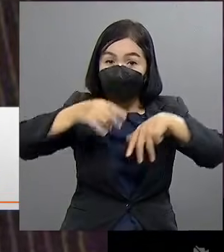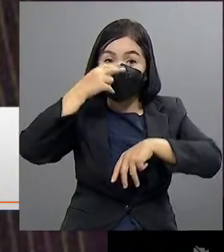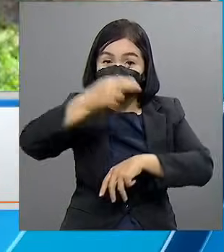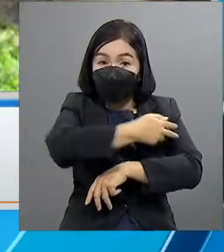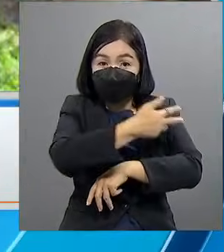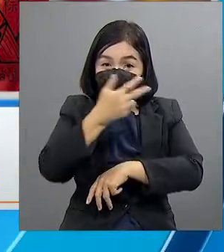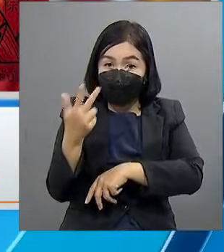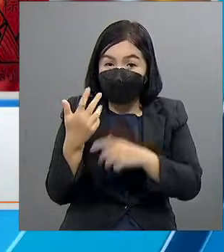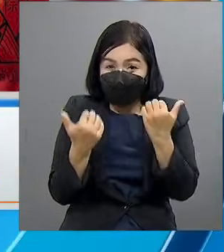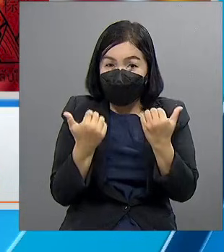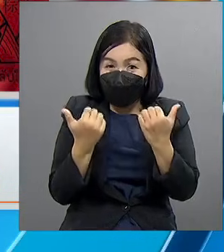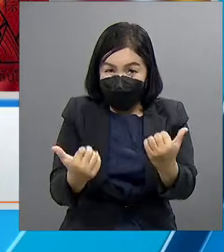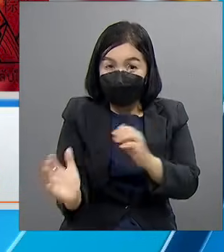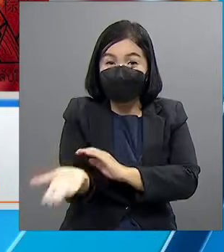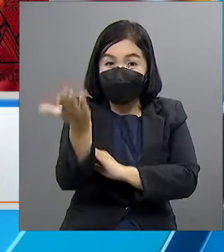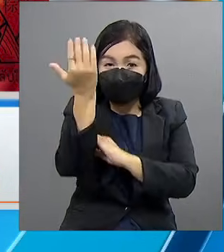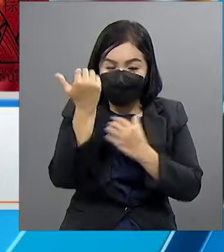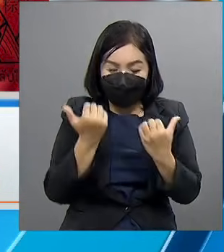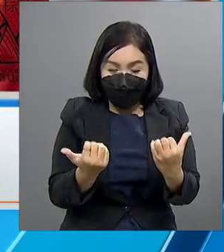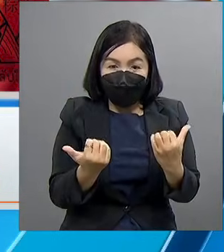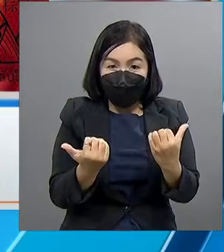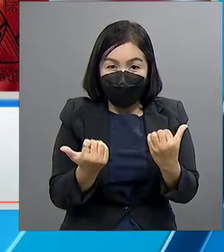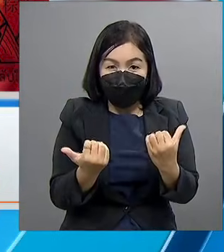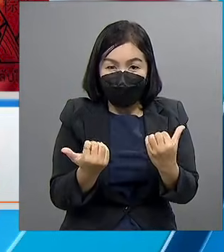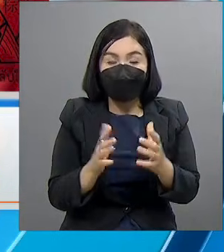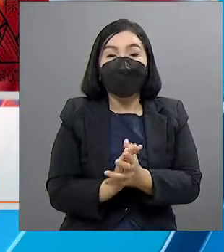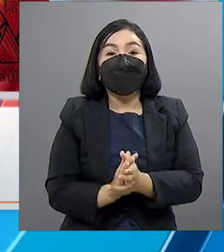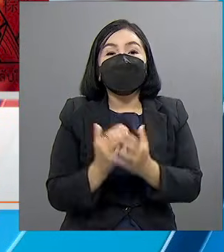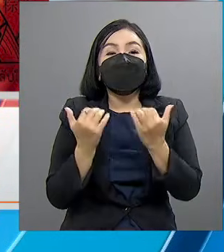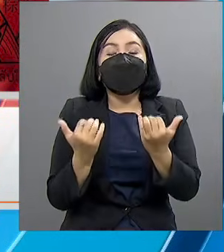มย้ำอีกสักครั้งนึง ก็คือปัจจุบันนะคะก็คือราคา